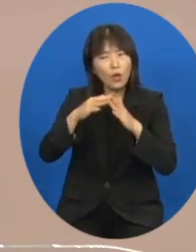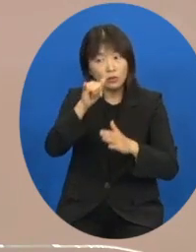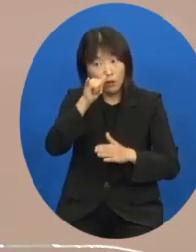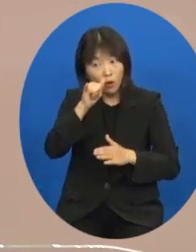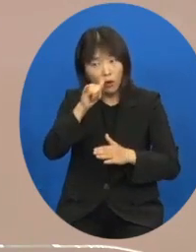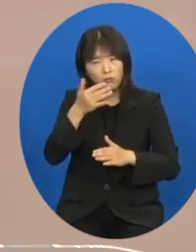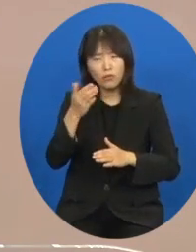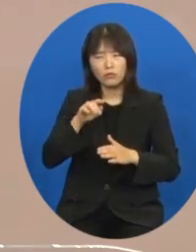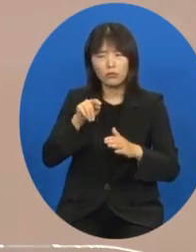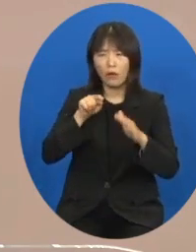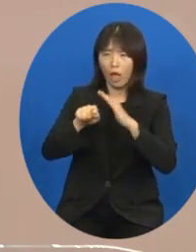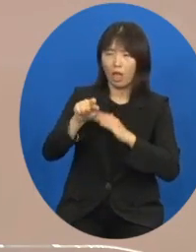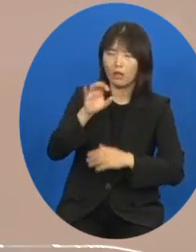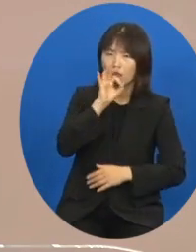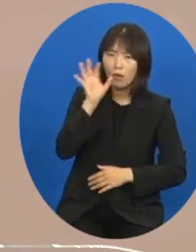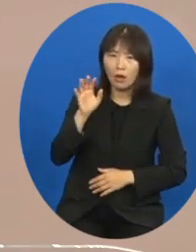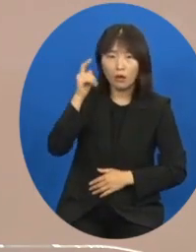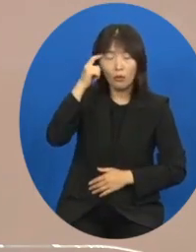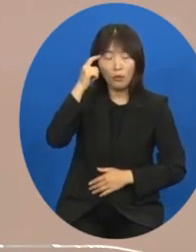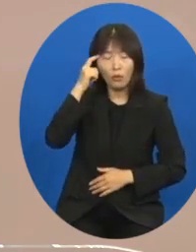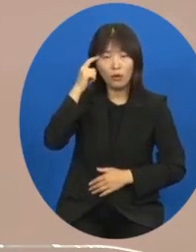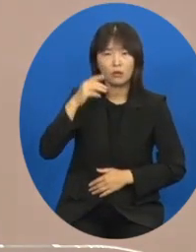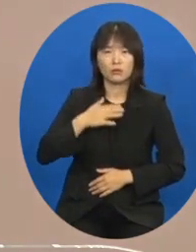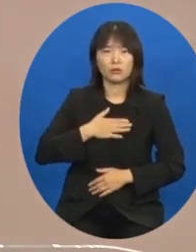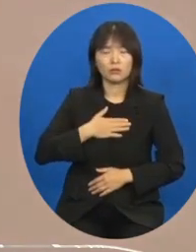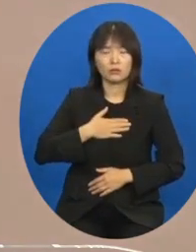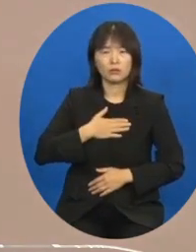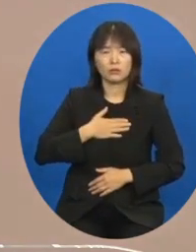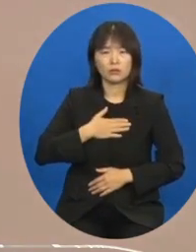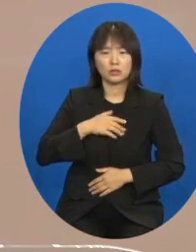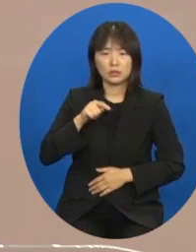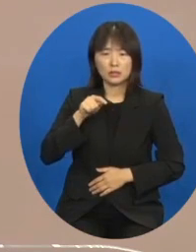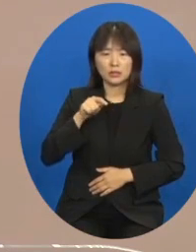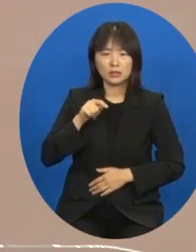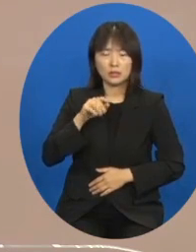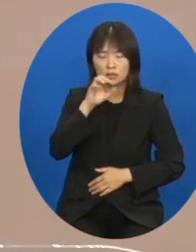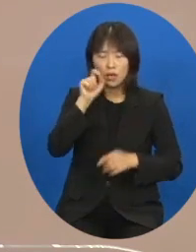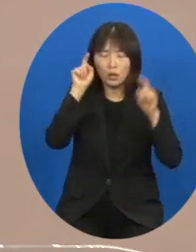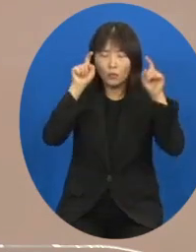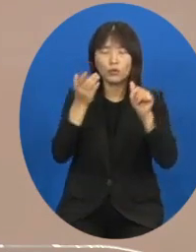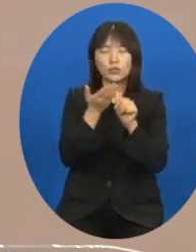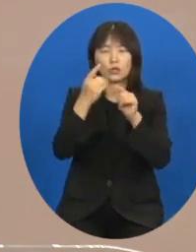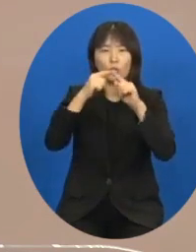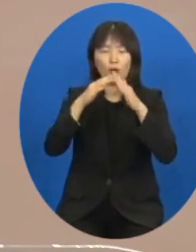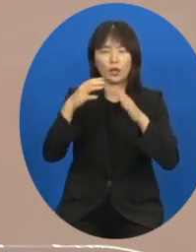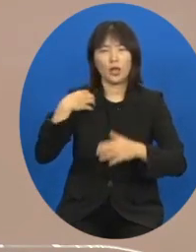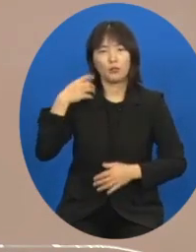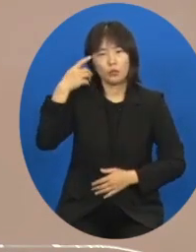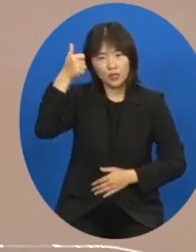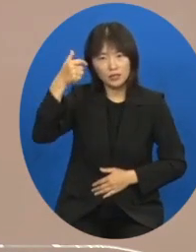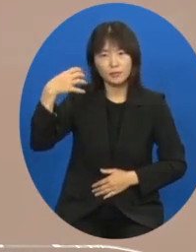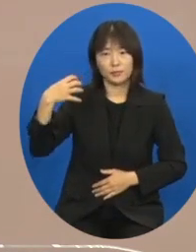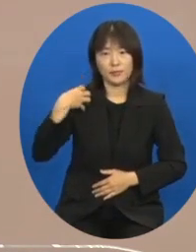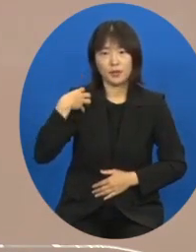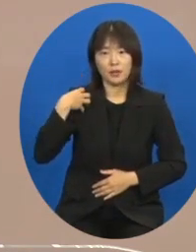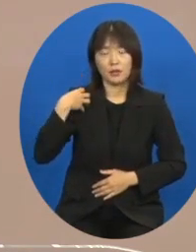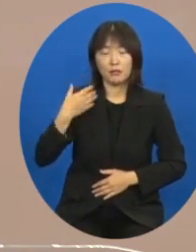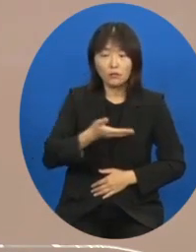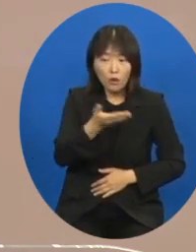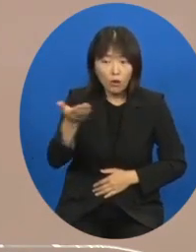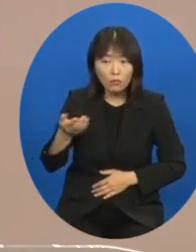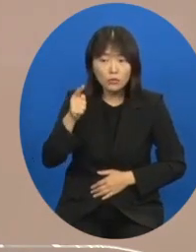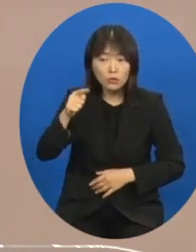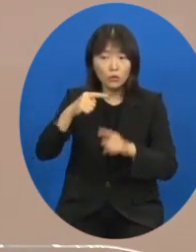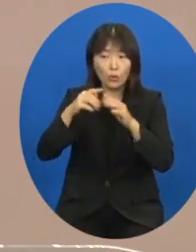없어요. 왜? 제가 이 교회 담임 목사니까. 여러분들 같으면 그런